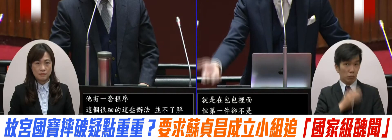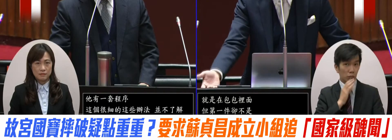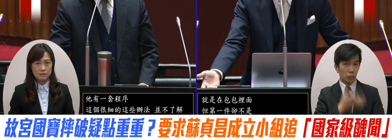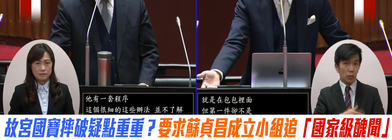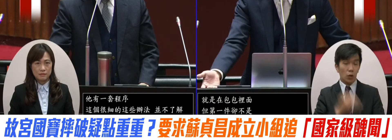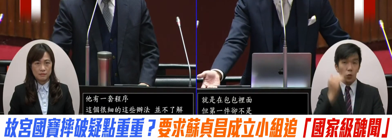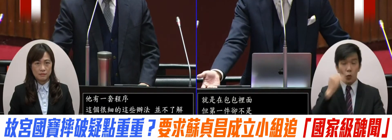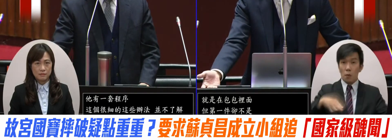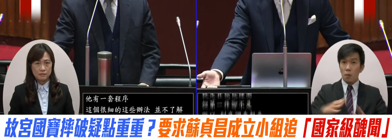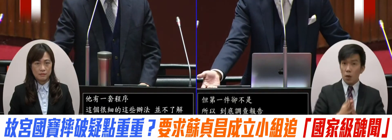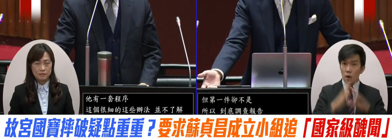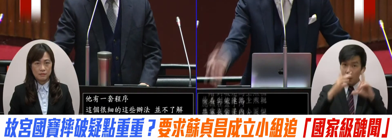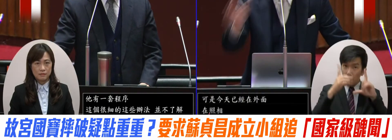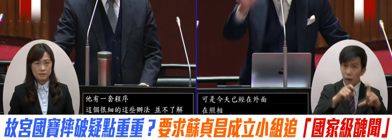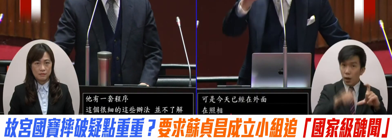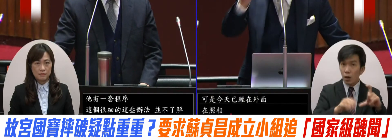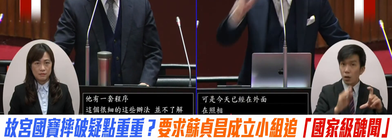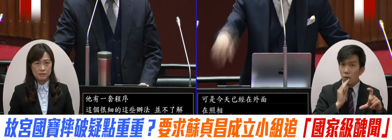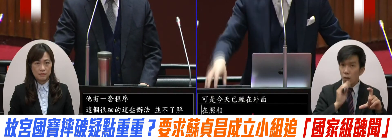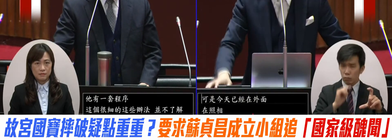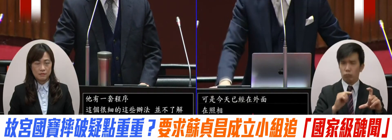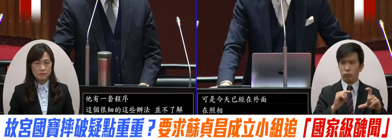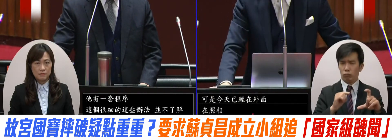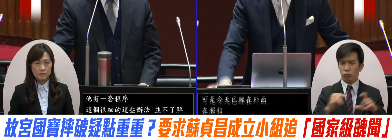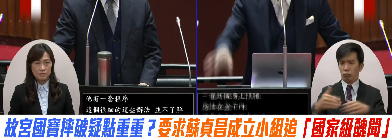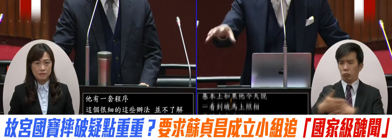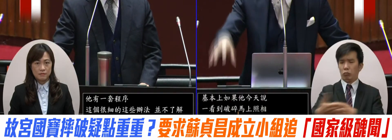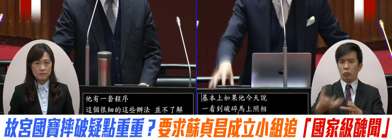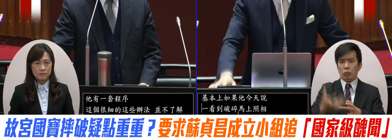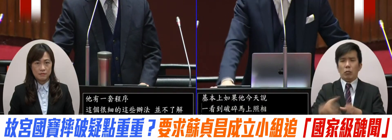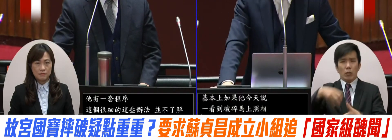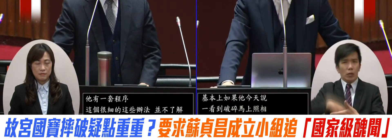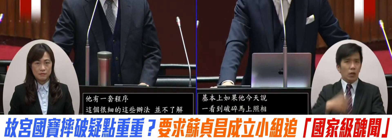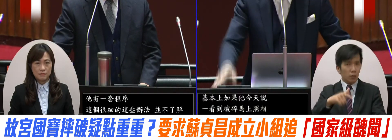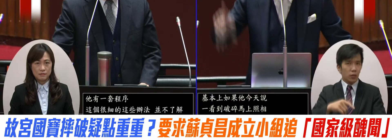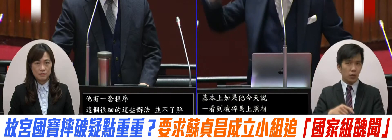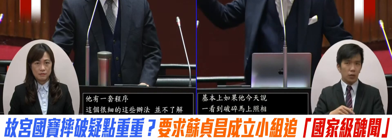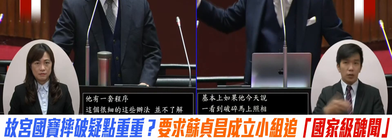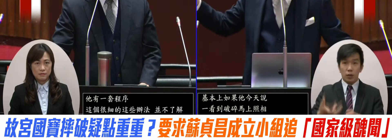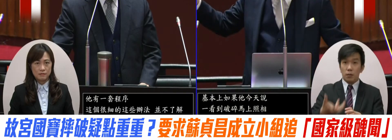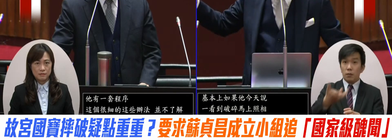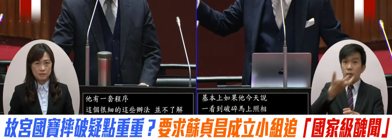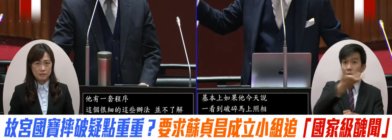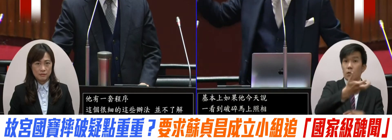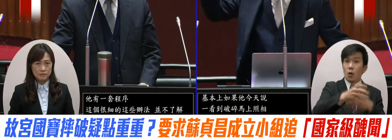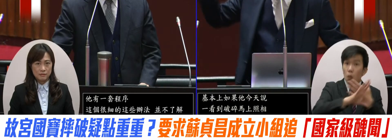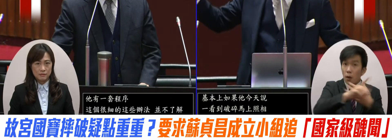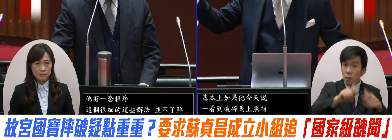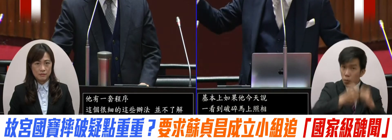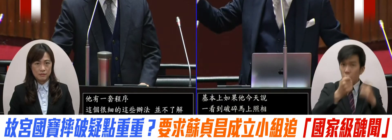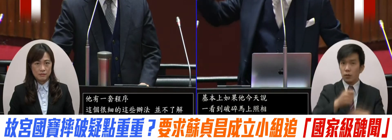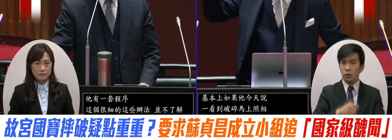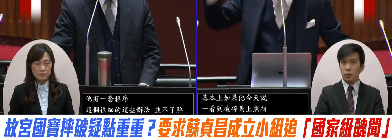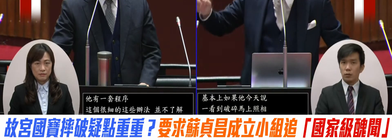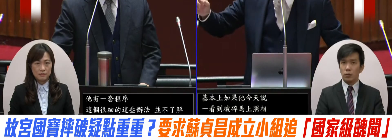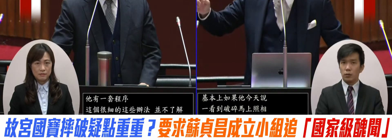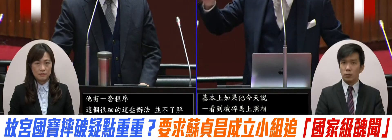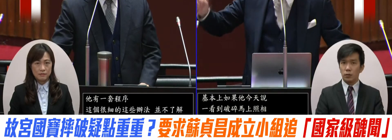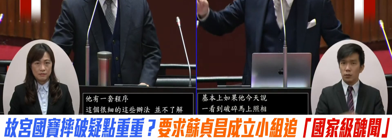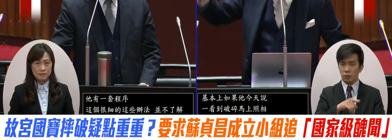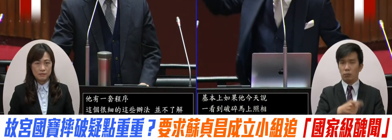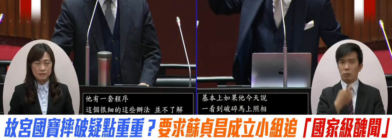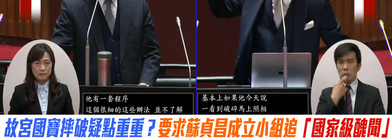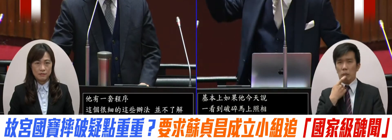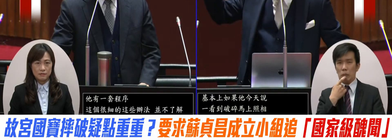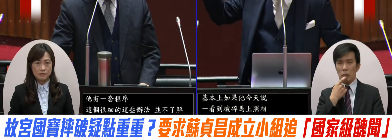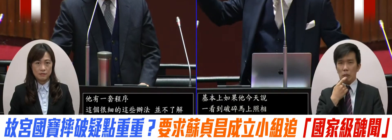第一时间照片，那他就不是在里面就破，是在外面才破。所以这个疑点跟调查报告照片证